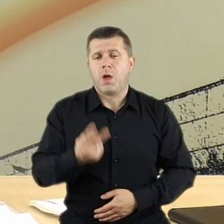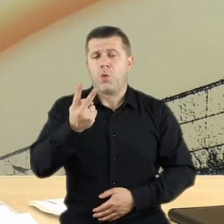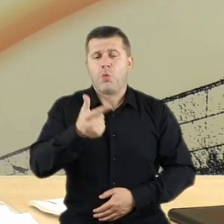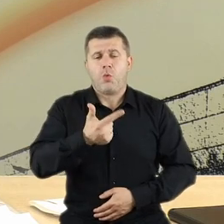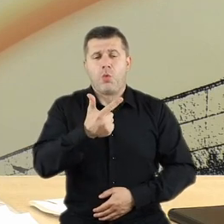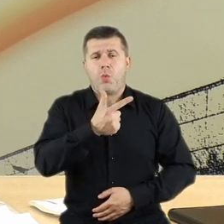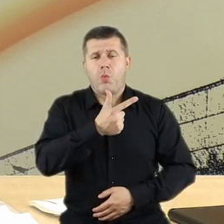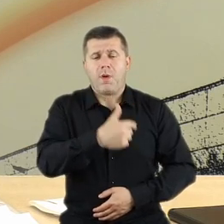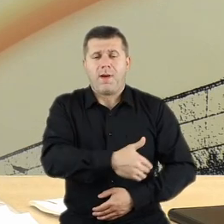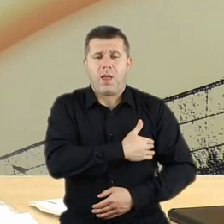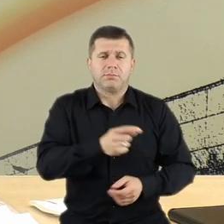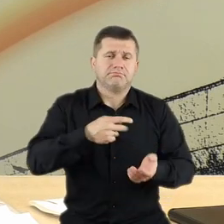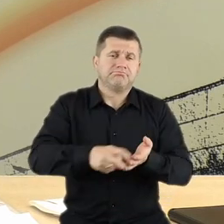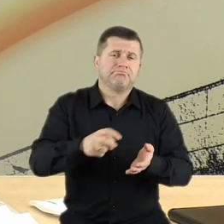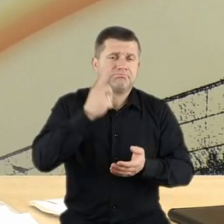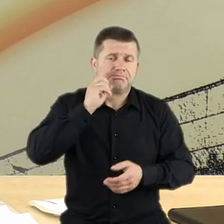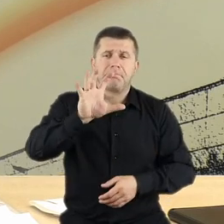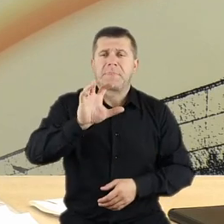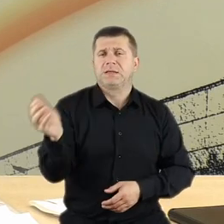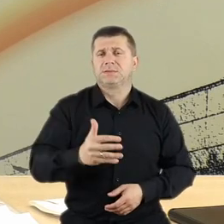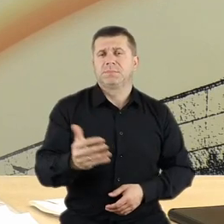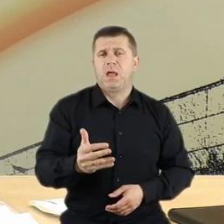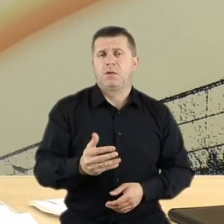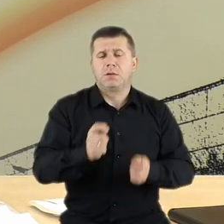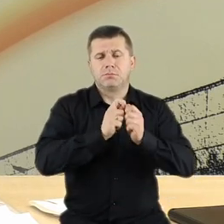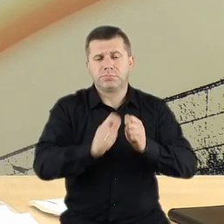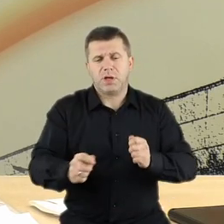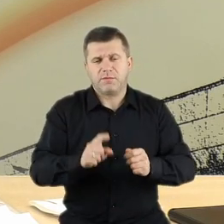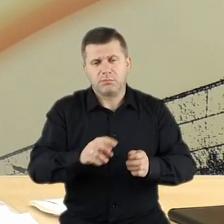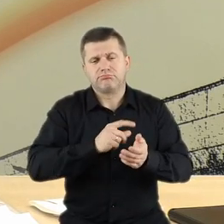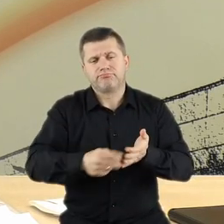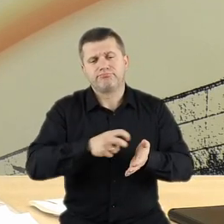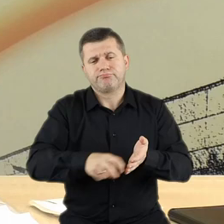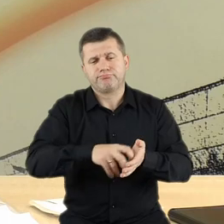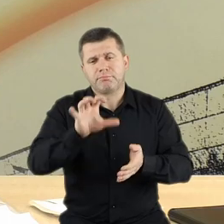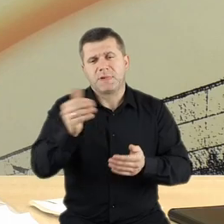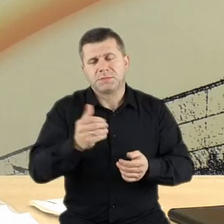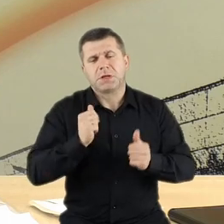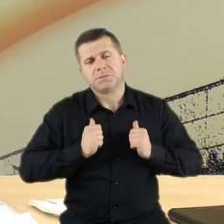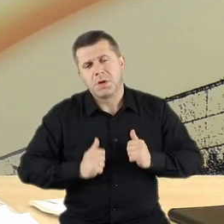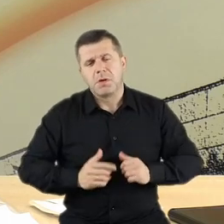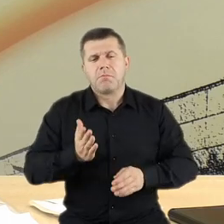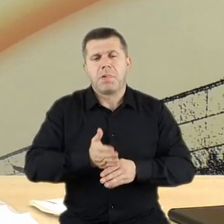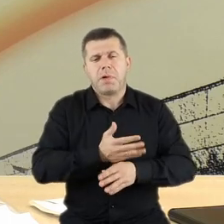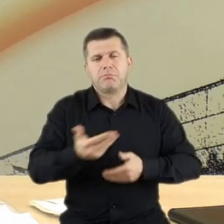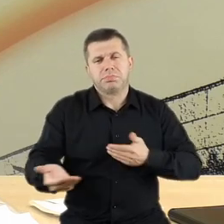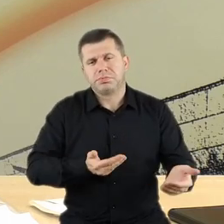500 metrów no i na przerwie trzeba było przejść No ale myśmy się nam nie spieszyli wiadomo jak jak każdy kto tam się spieszył do szkoły